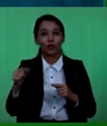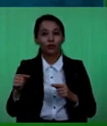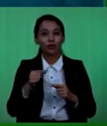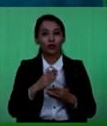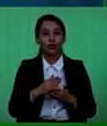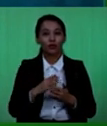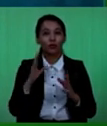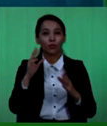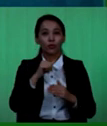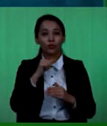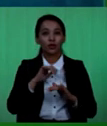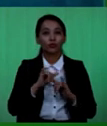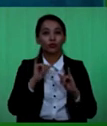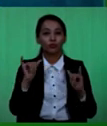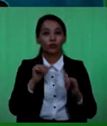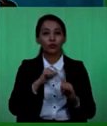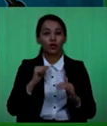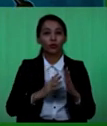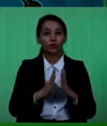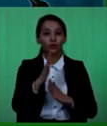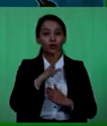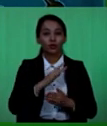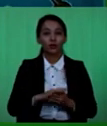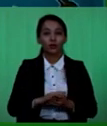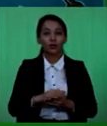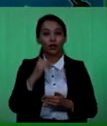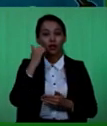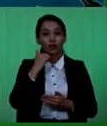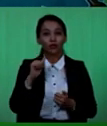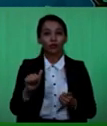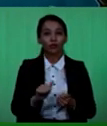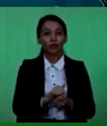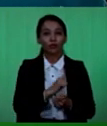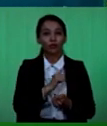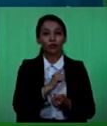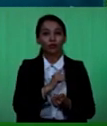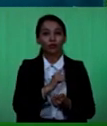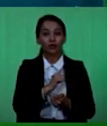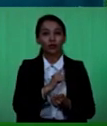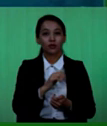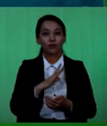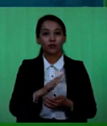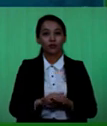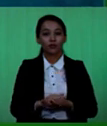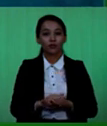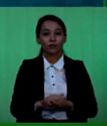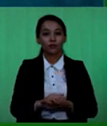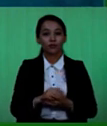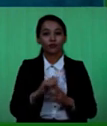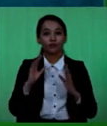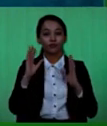daraxtlar o'zi ko'payib, o'zi o'sgan. Qariganda qurib, tanasi chirindiga aylangan.